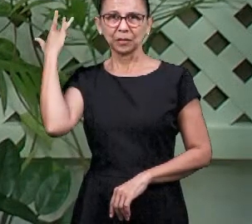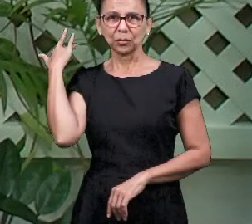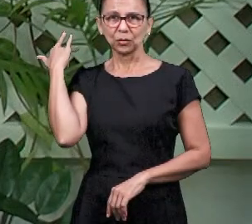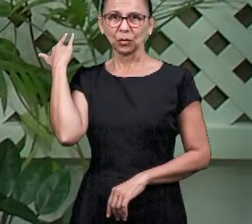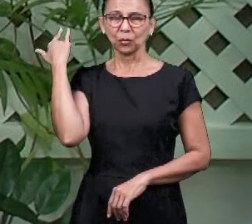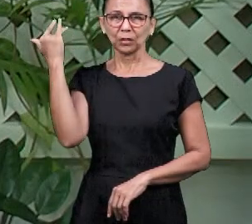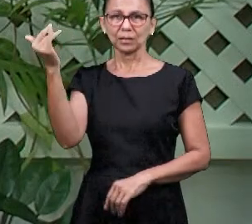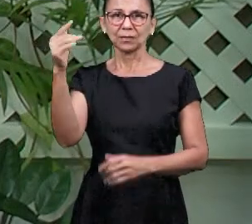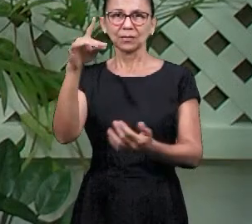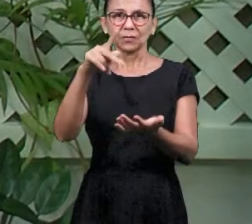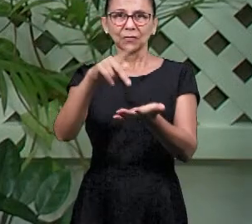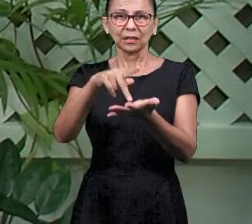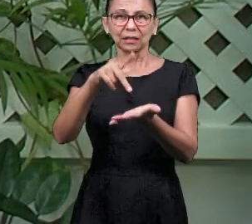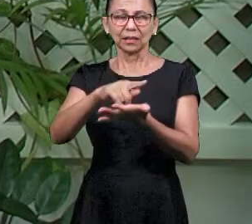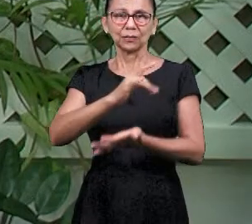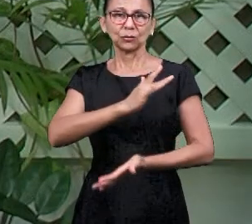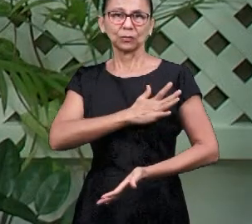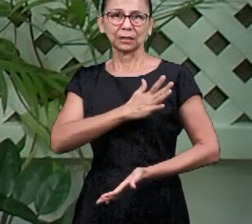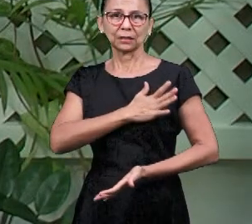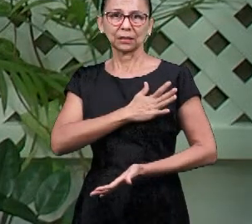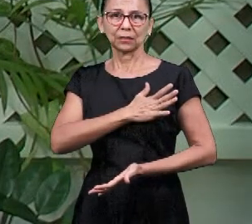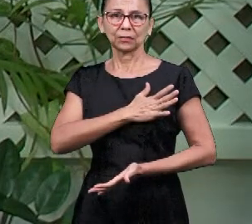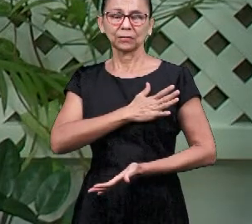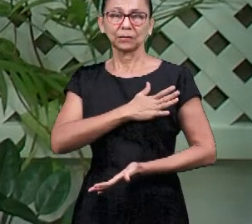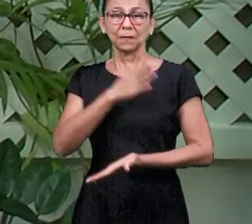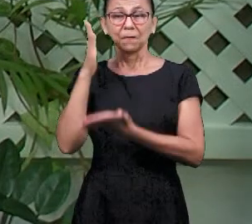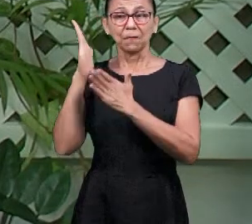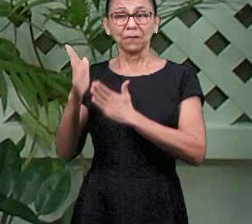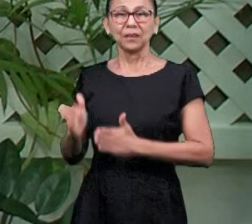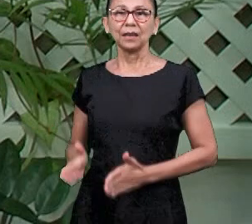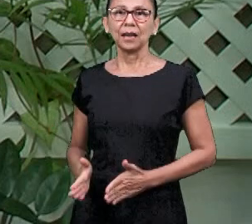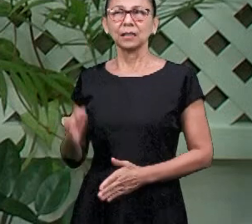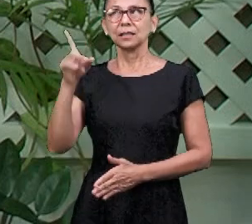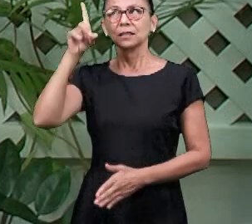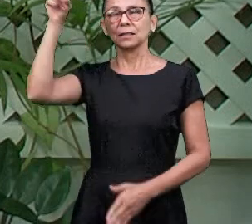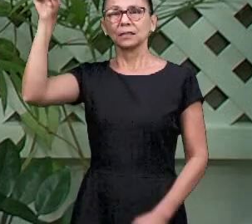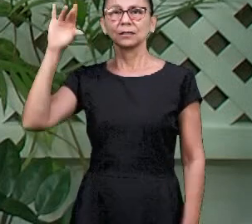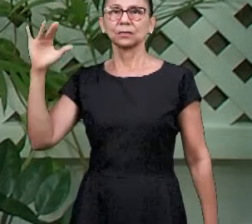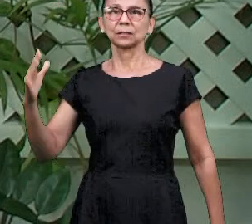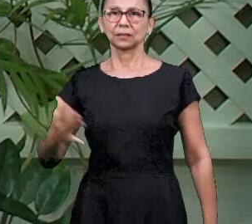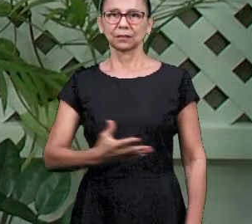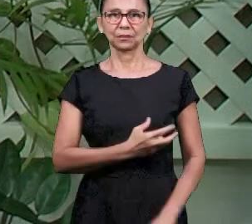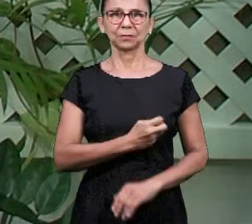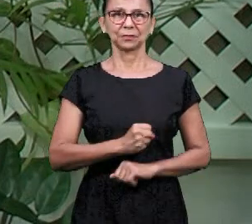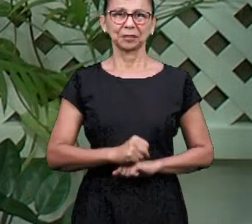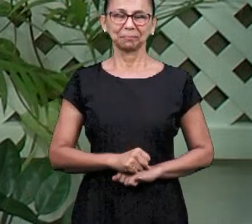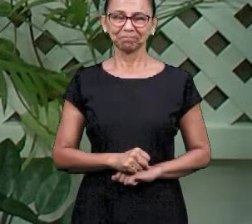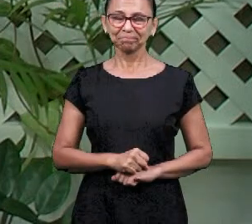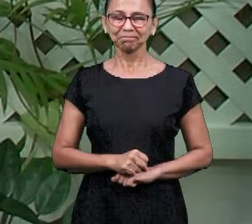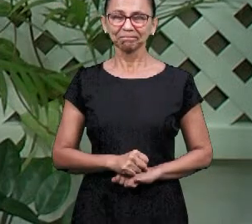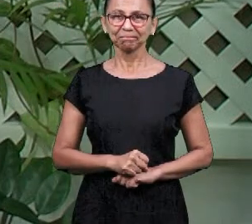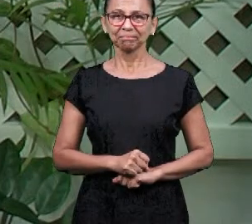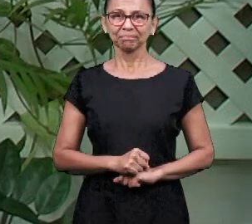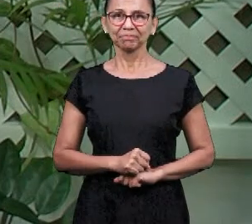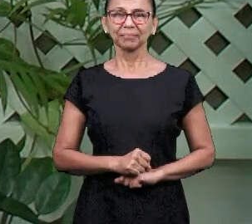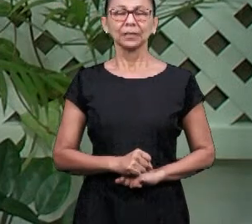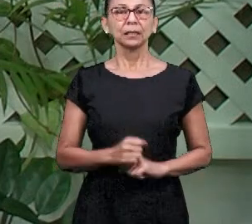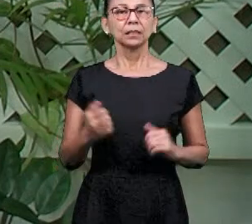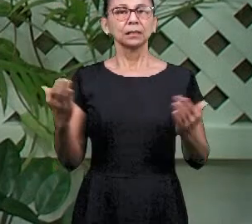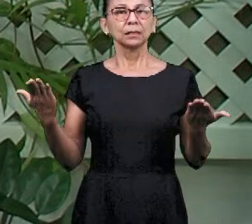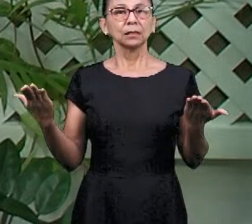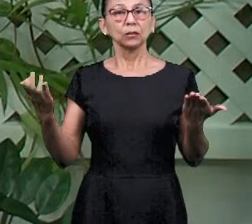spirituelle. Et les questions qu'elle porte maintenant, elle a des réponses. Et les réponses disent,